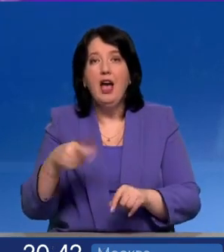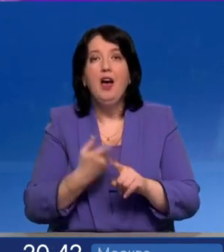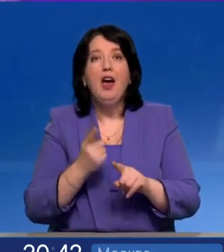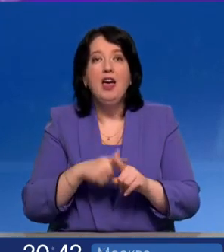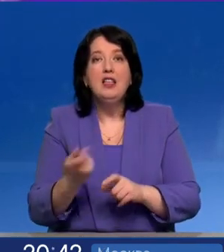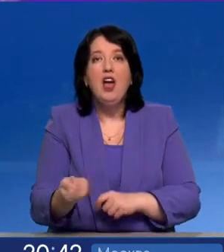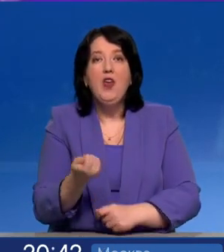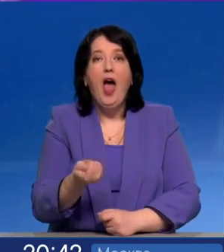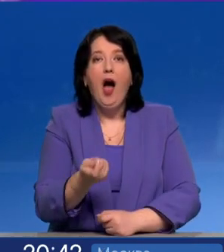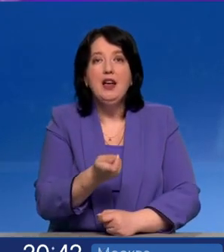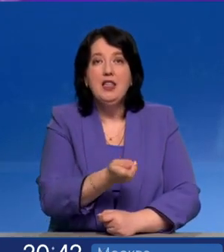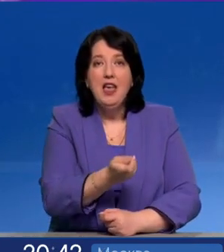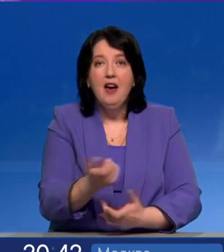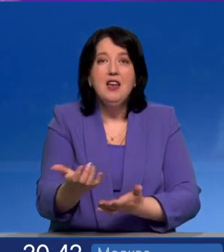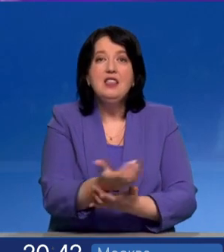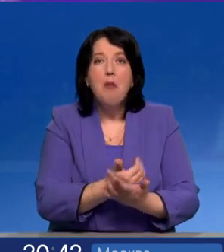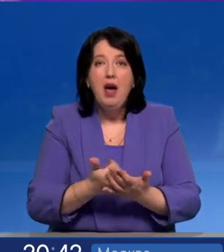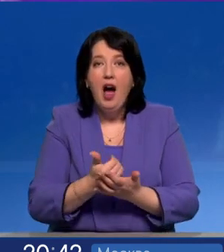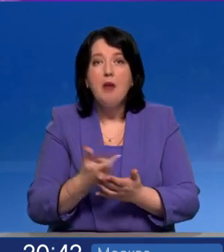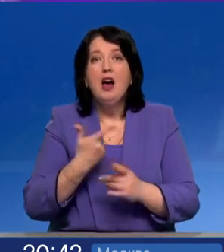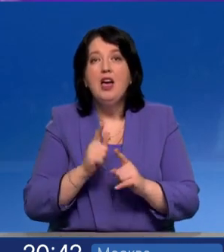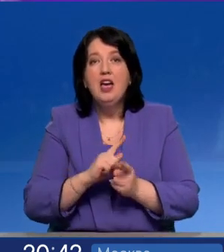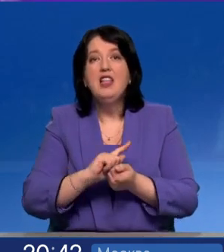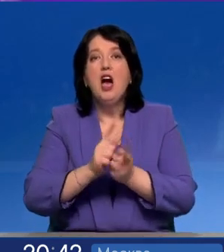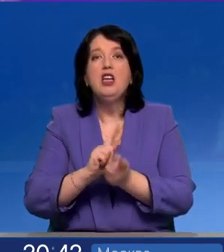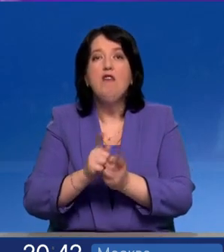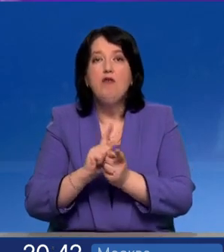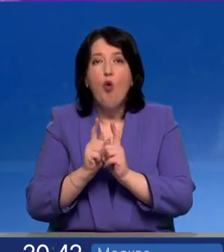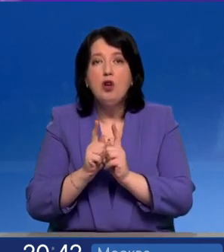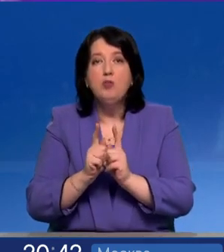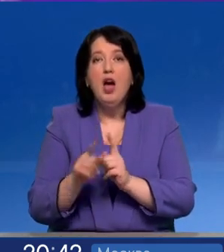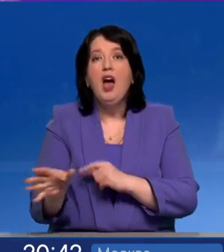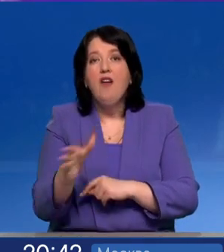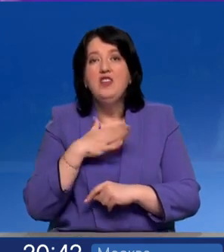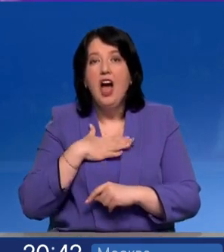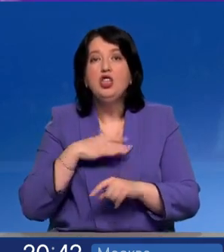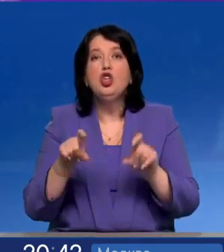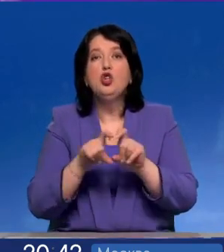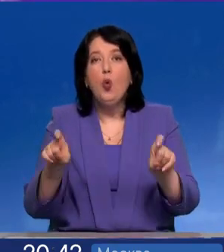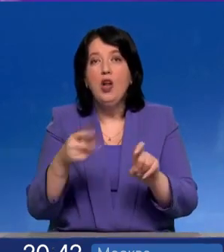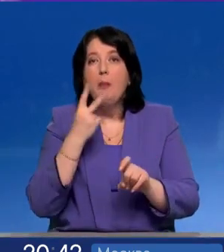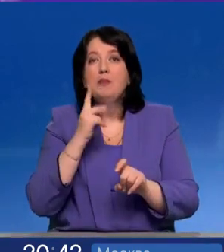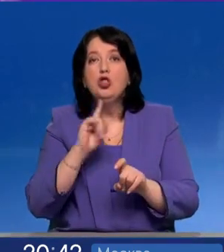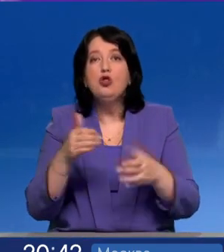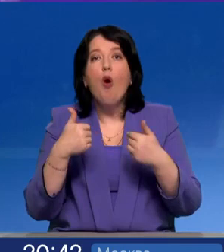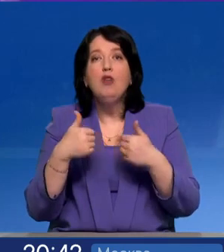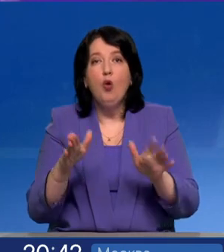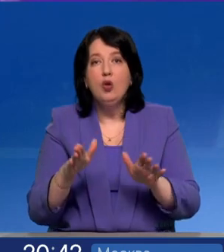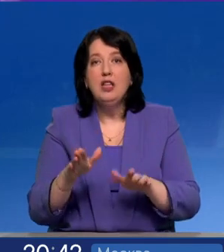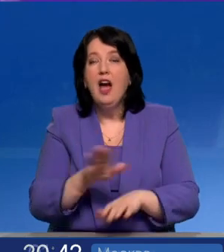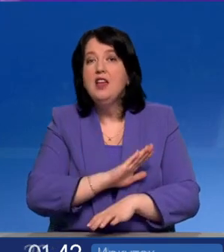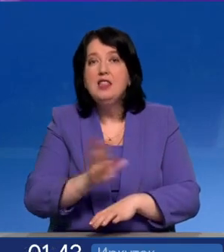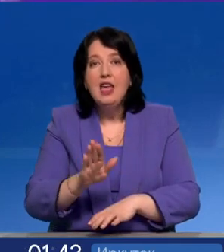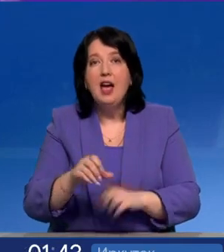нашей реформы в средней школе, высшей, в средней специальной. Посмотрите, что выходит. Не специалисты. Врач,